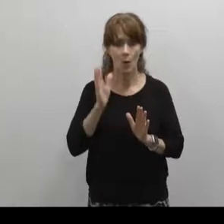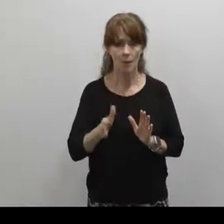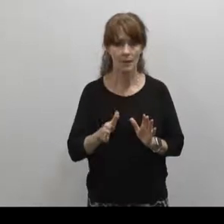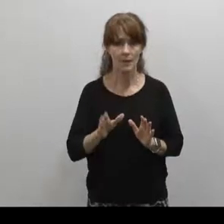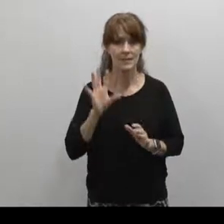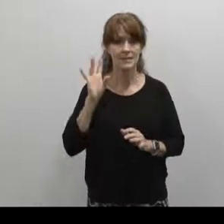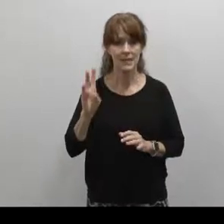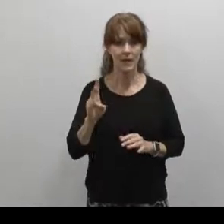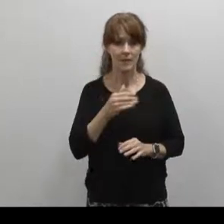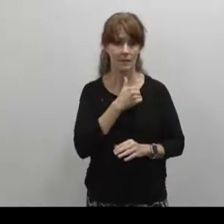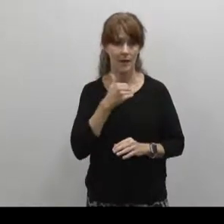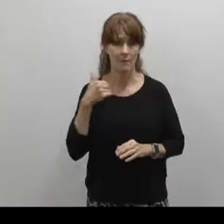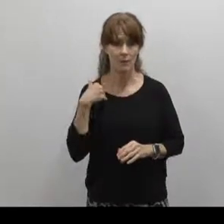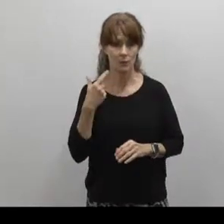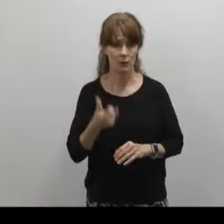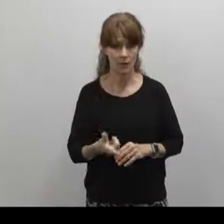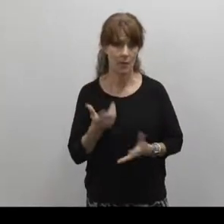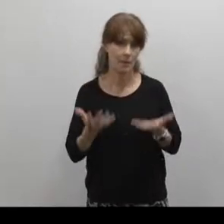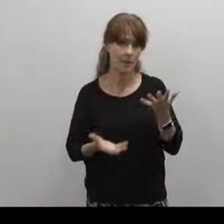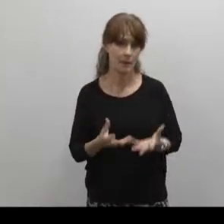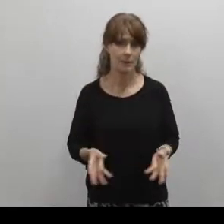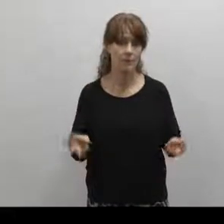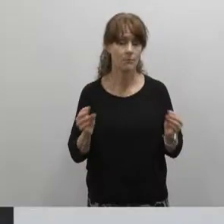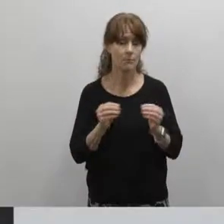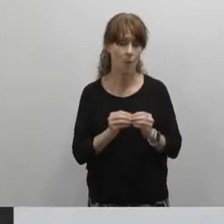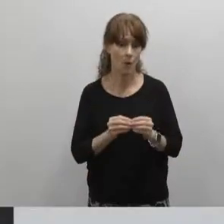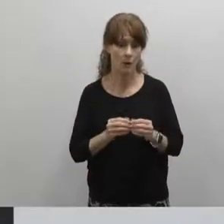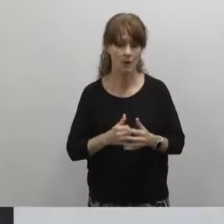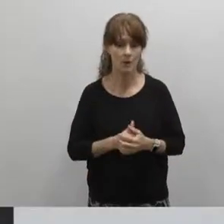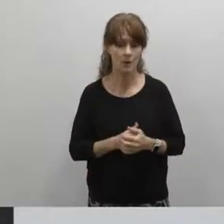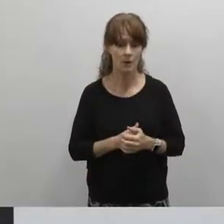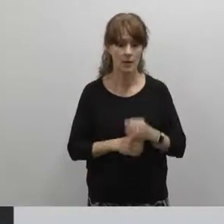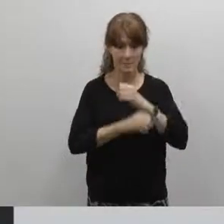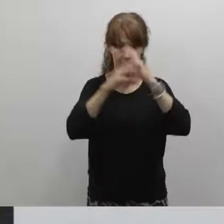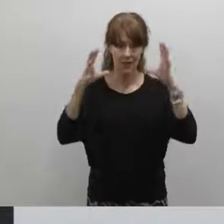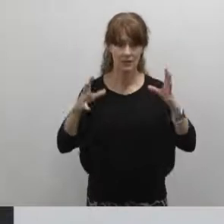nhiều bài bộ bộ bao nhiêu nâng cứ